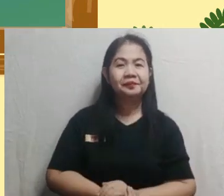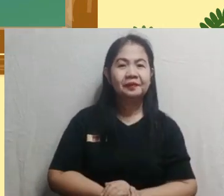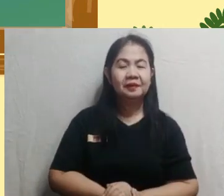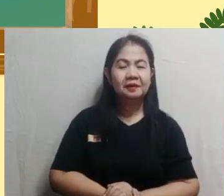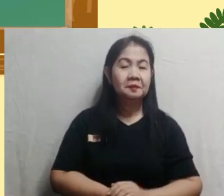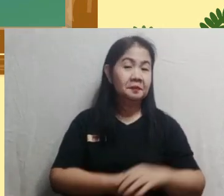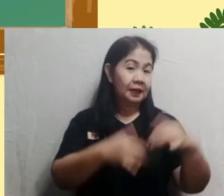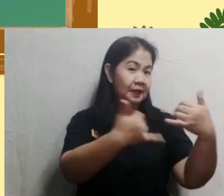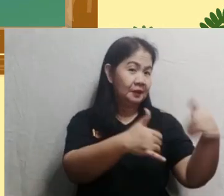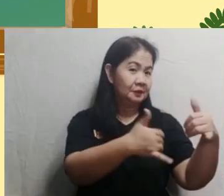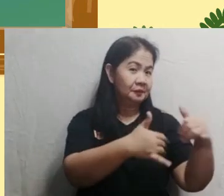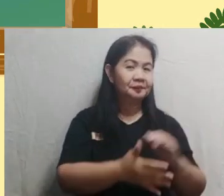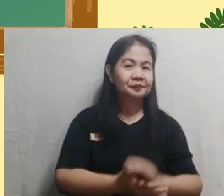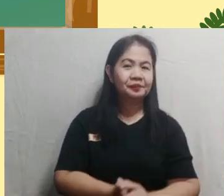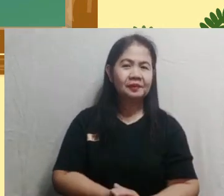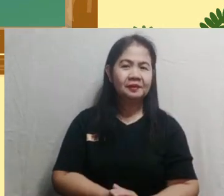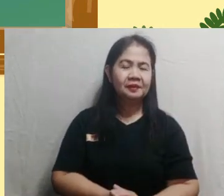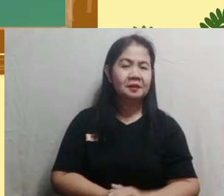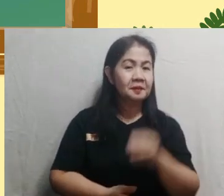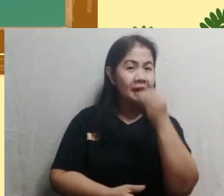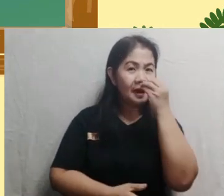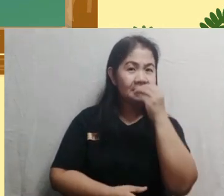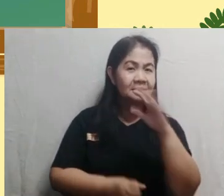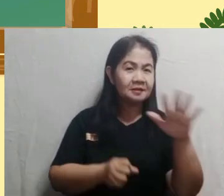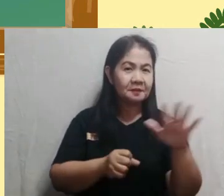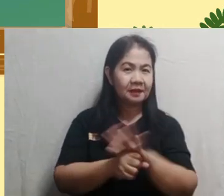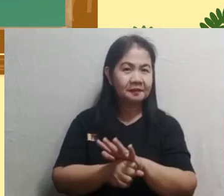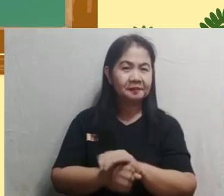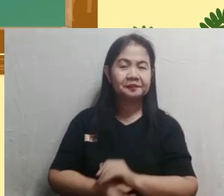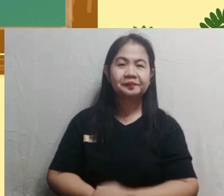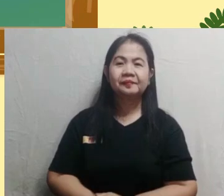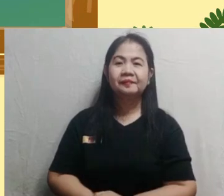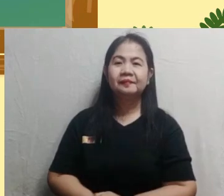Makapag-aral, makapaglaro, makakain ng sapat.